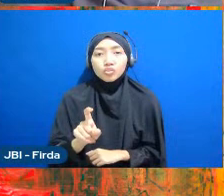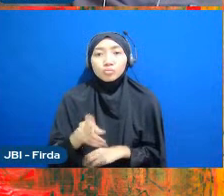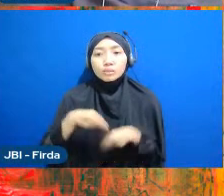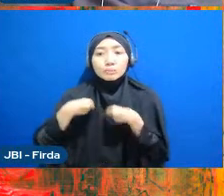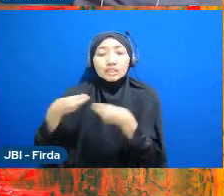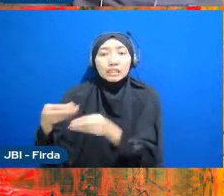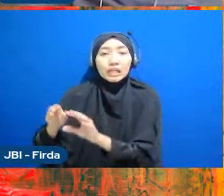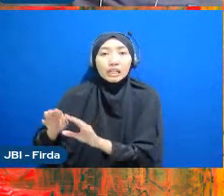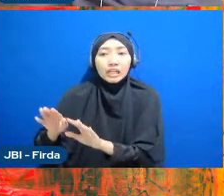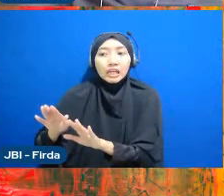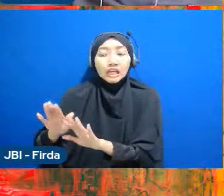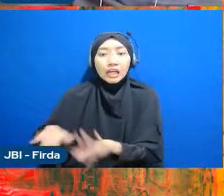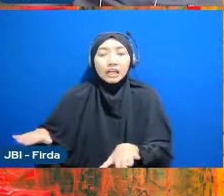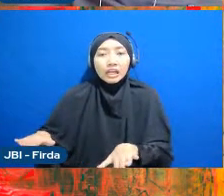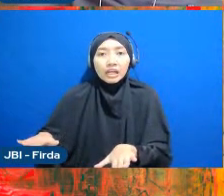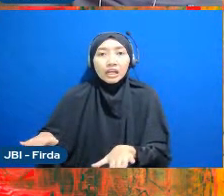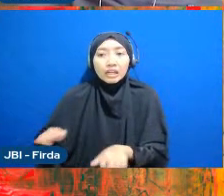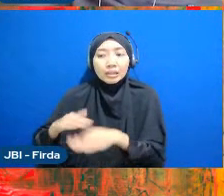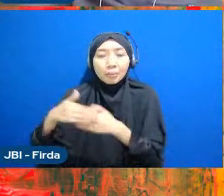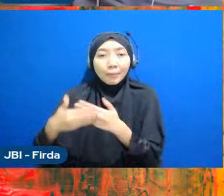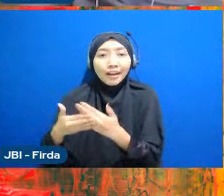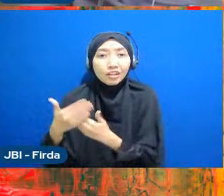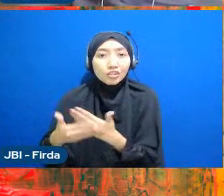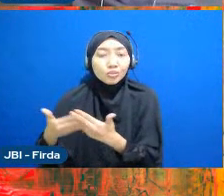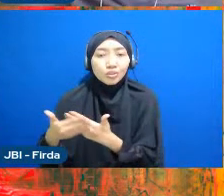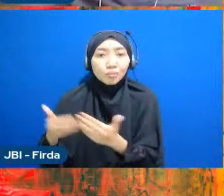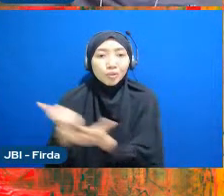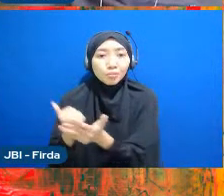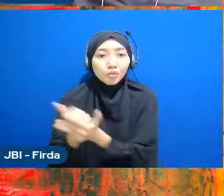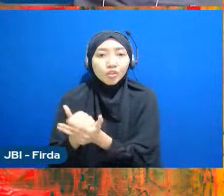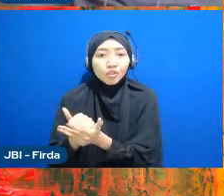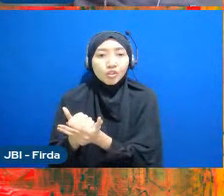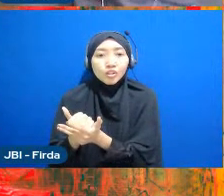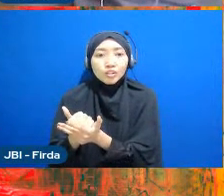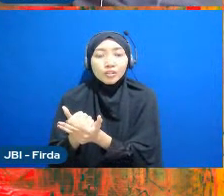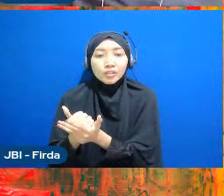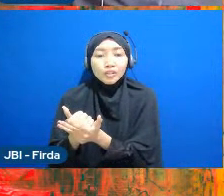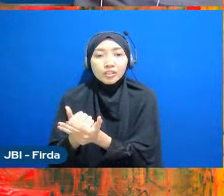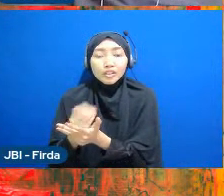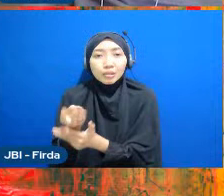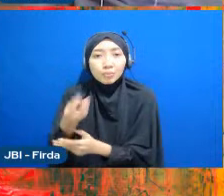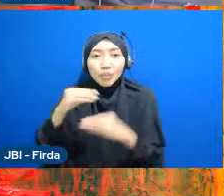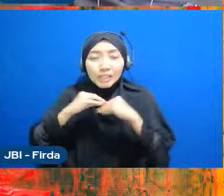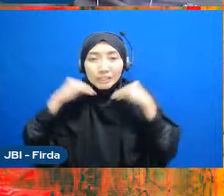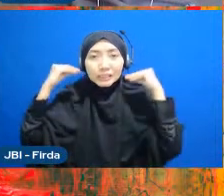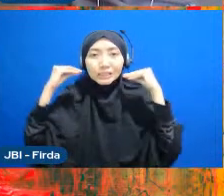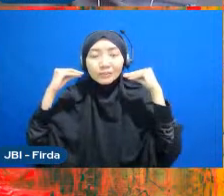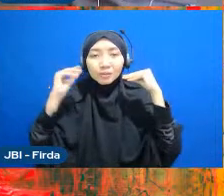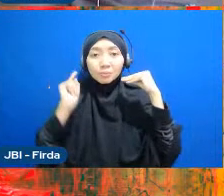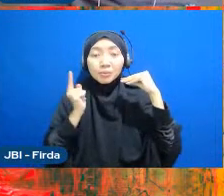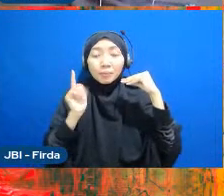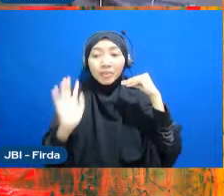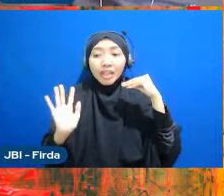memberikan anak itu pengasuh yang betul-betul kalau somayah gitu ya, yang mudah senyum gitu kan. Karena nanti dia akan belajar, anak akan